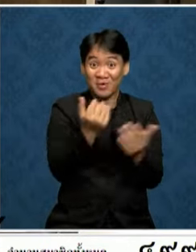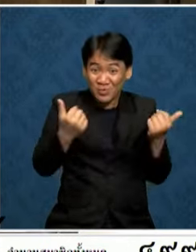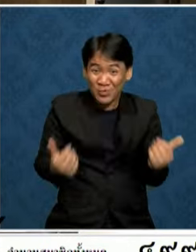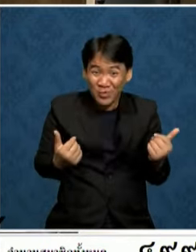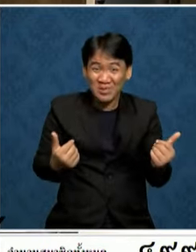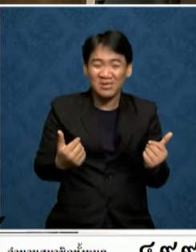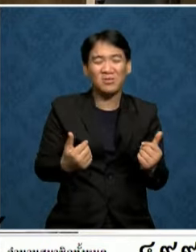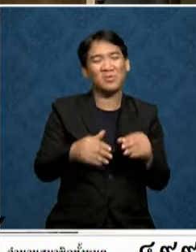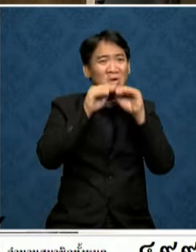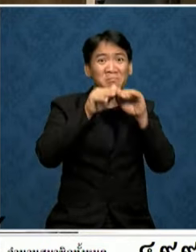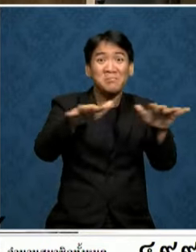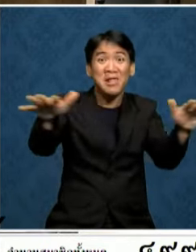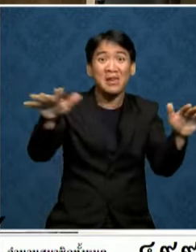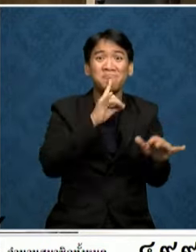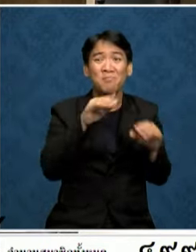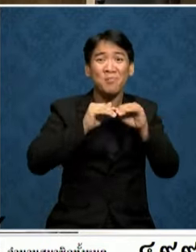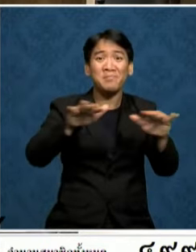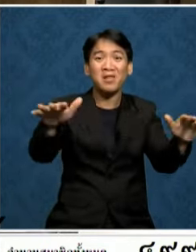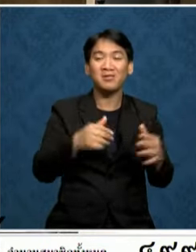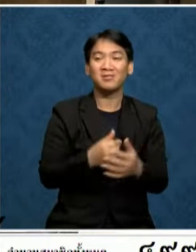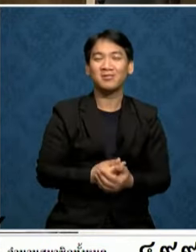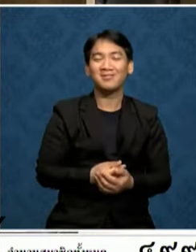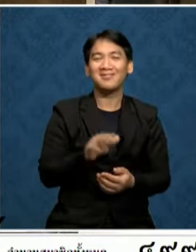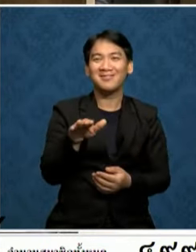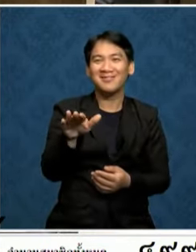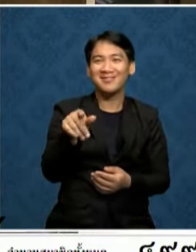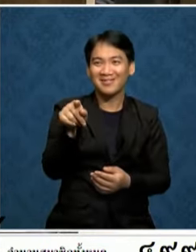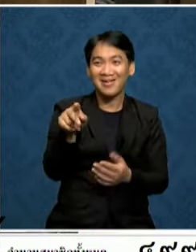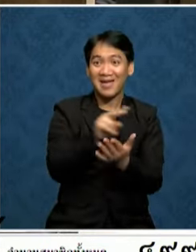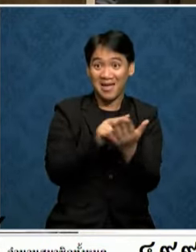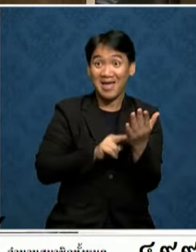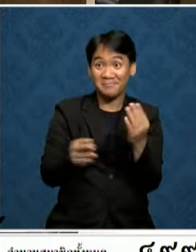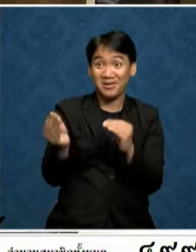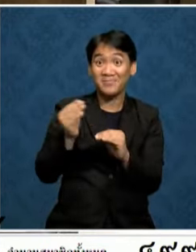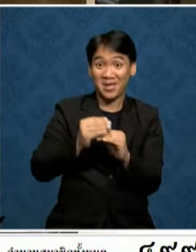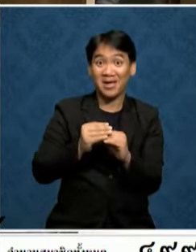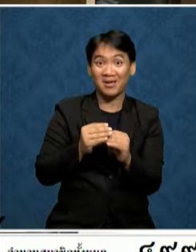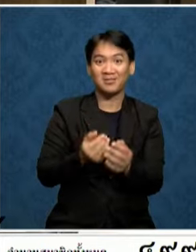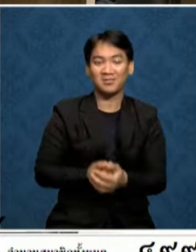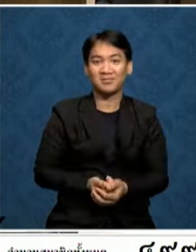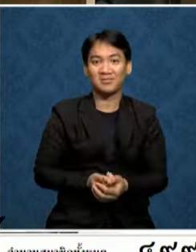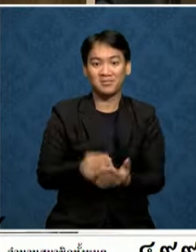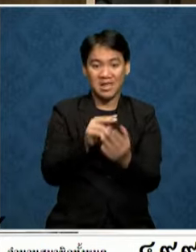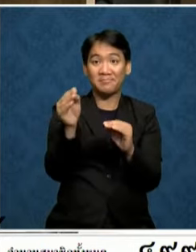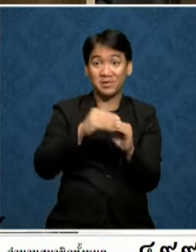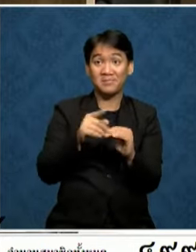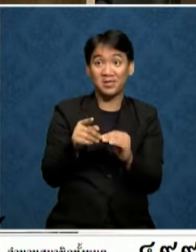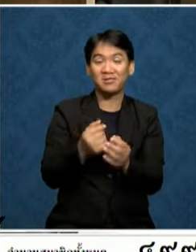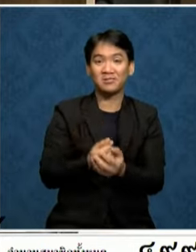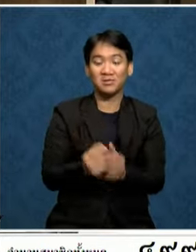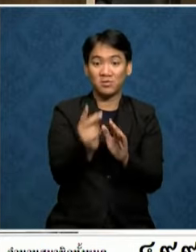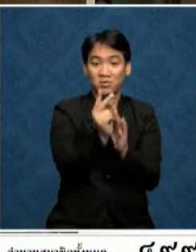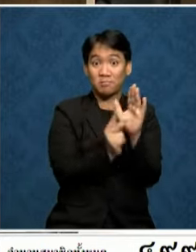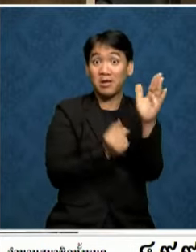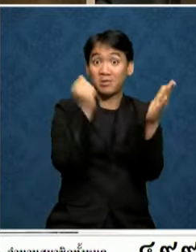เกื่อนเมืองอยู่แล้วนะคะดิฉันกำลังคิดว่าท่านอาจจะต้องอ่านเพิ่มเติมนะคะเพราะว่าเราอาจจะเข้าใจว่ามันเป็นกฎหมายที่ทำให้ถูกกฎ